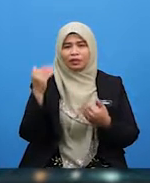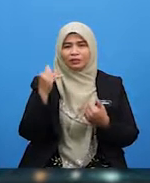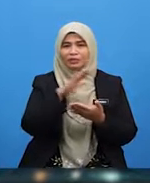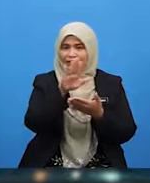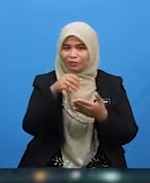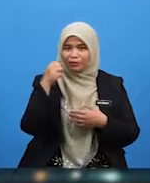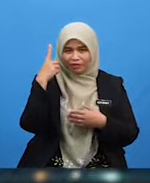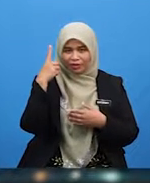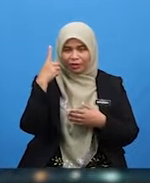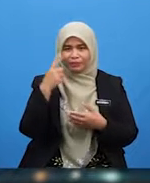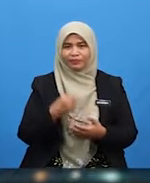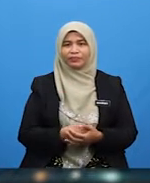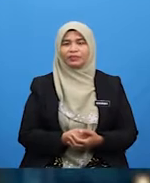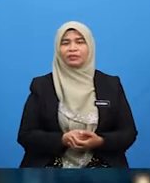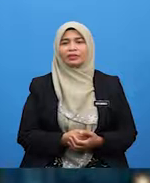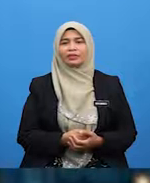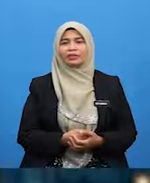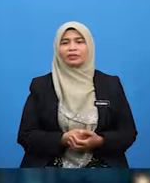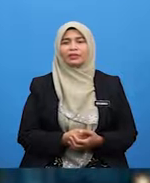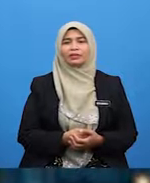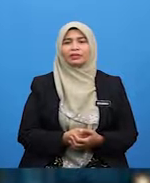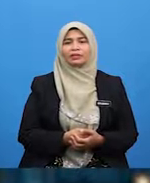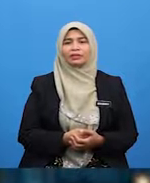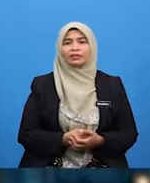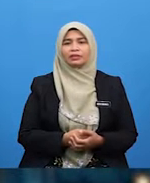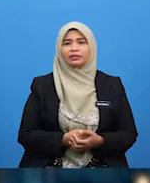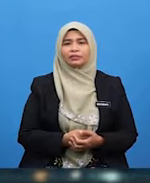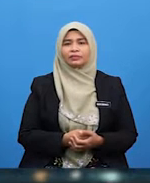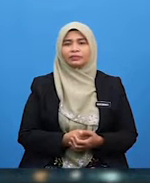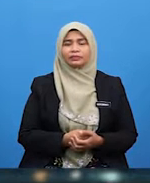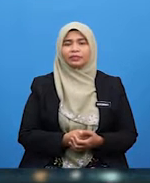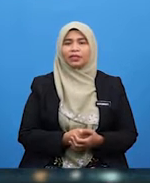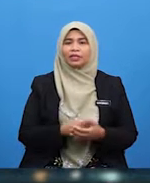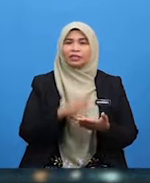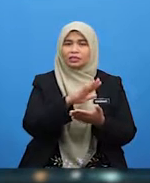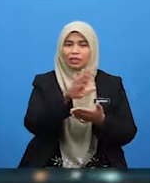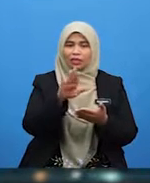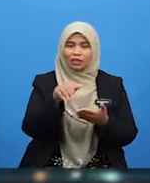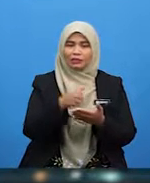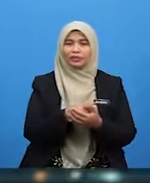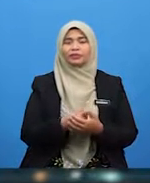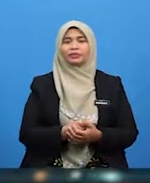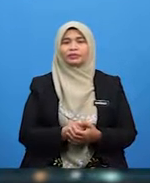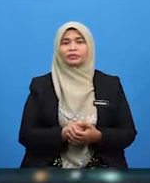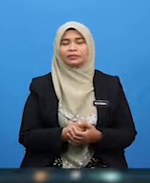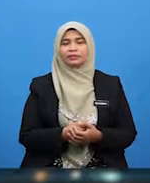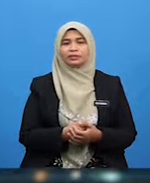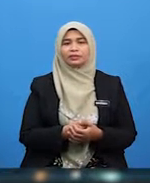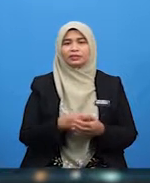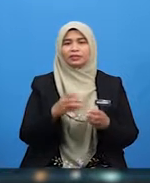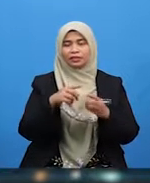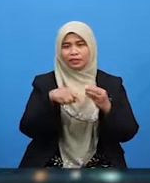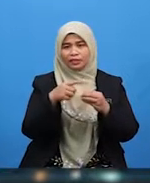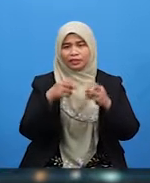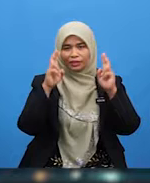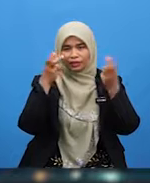ya. Bagus, tahniah ya. InsyaAllah, jelas ya. Semua tentang subtopik jahil akidah dan jahil akhlak